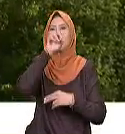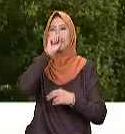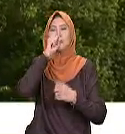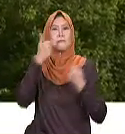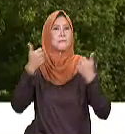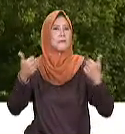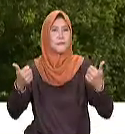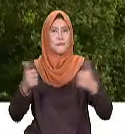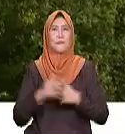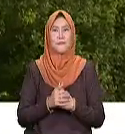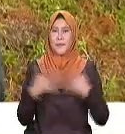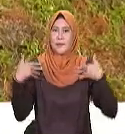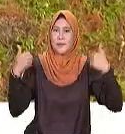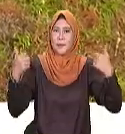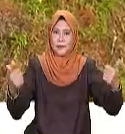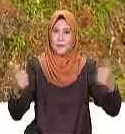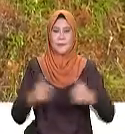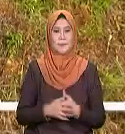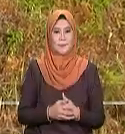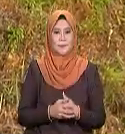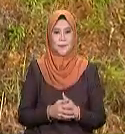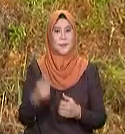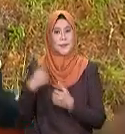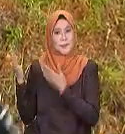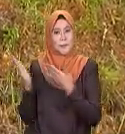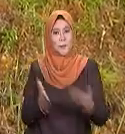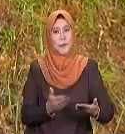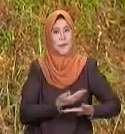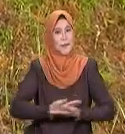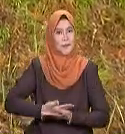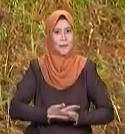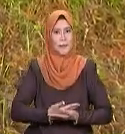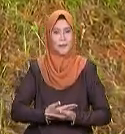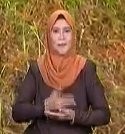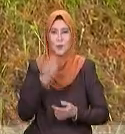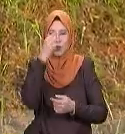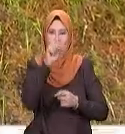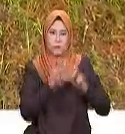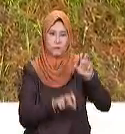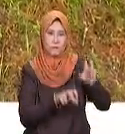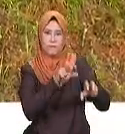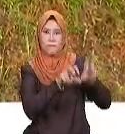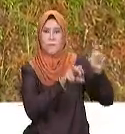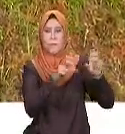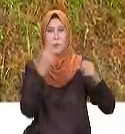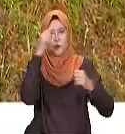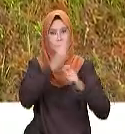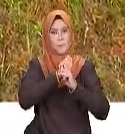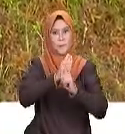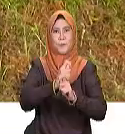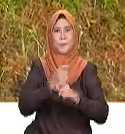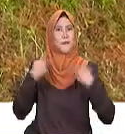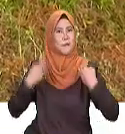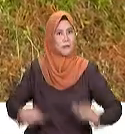juga dapat menyihatkan badan lah. Saya bawa anak-anak saya pergi hiking ni sebab untuk ketahanan mental dia, fizikal